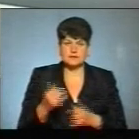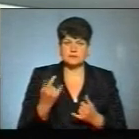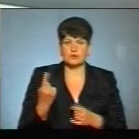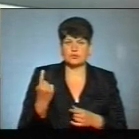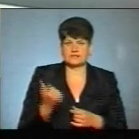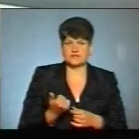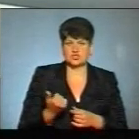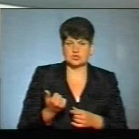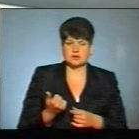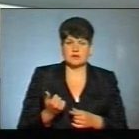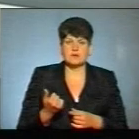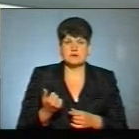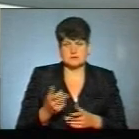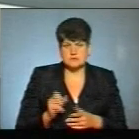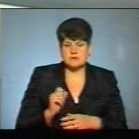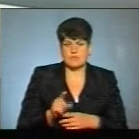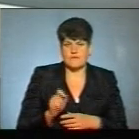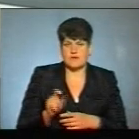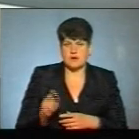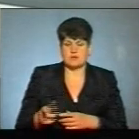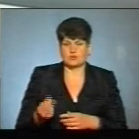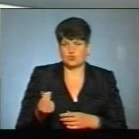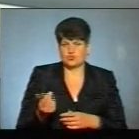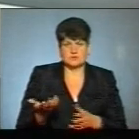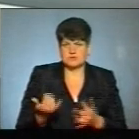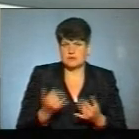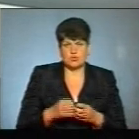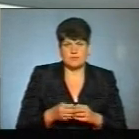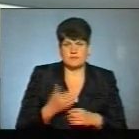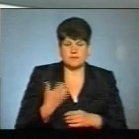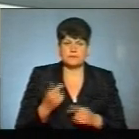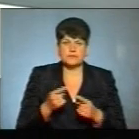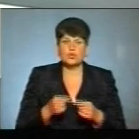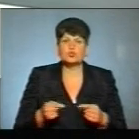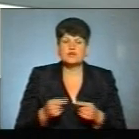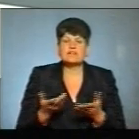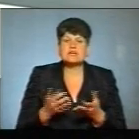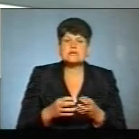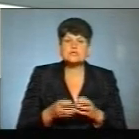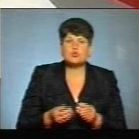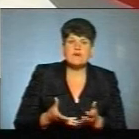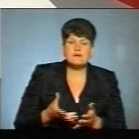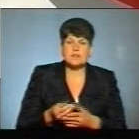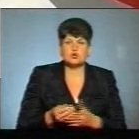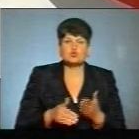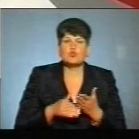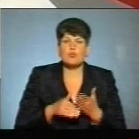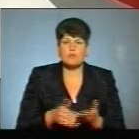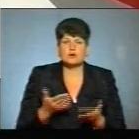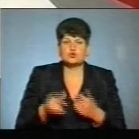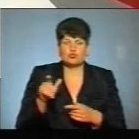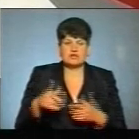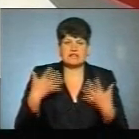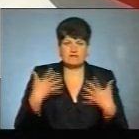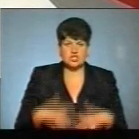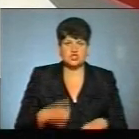замовлення коштів на виплату допомоги по безробіттю. Ну, наразі проблем немає. І ще уточніть, у яких сумах виплачується така допомога, якщо людина